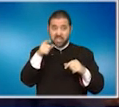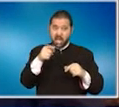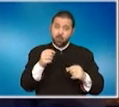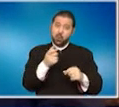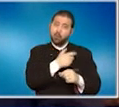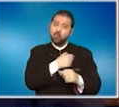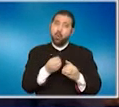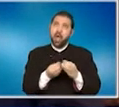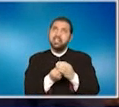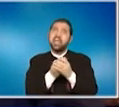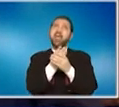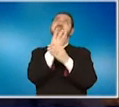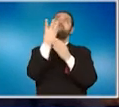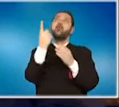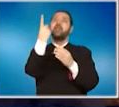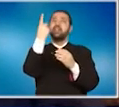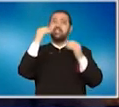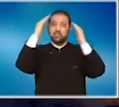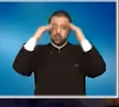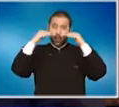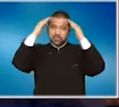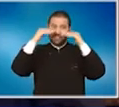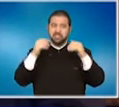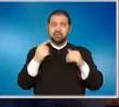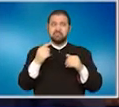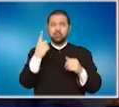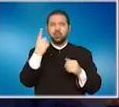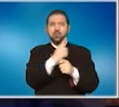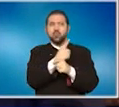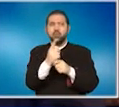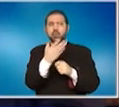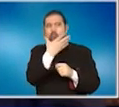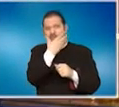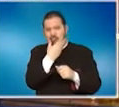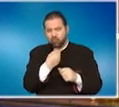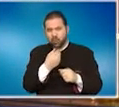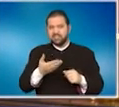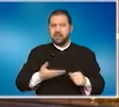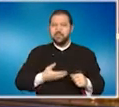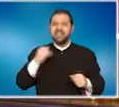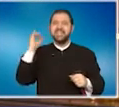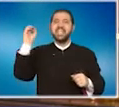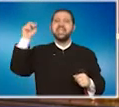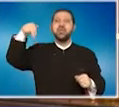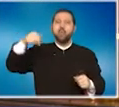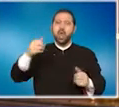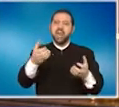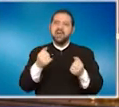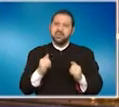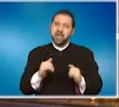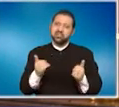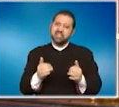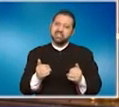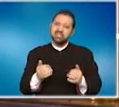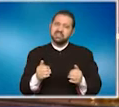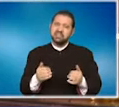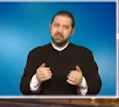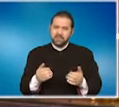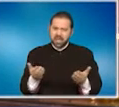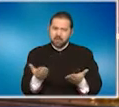poate înflori într-o bună zi ceva mult mai înalt și mult mai frumos. Avem, Părinte Ioan, această situație, această întâmplare cu